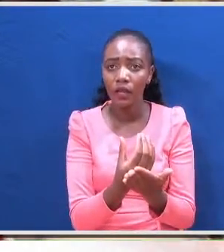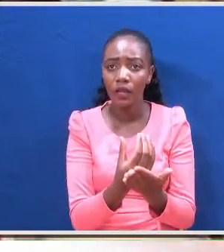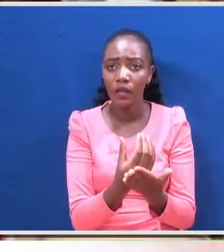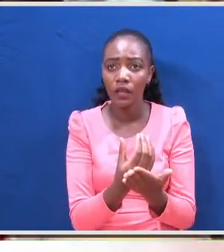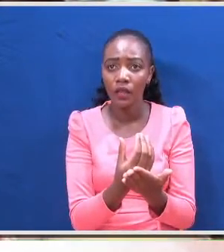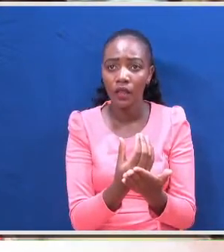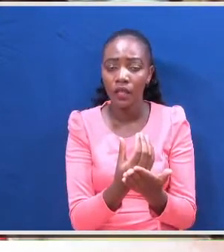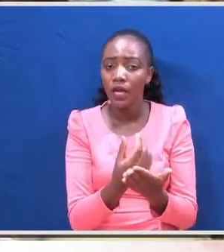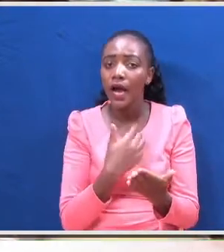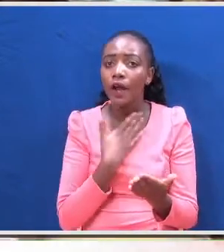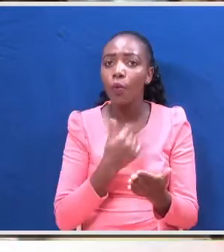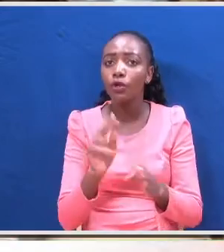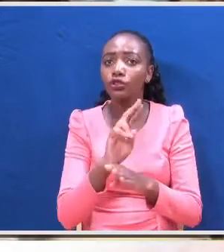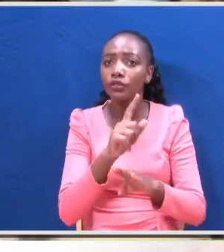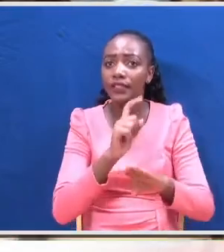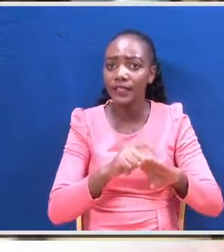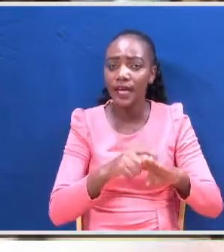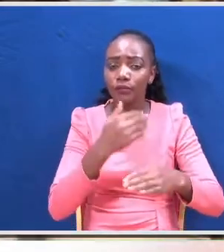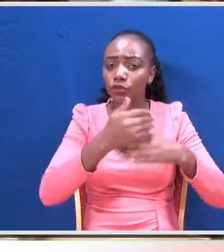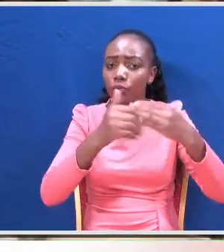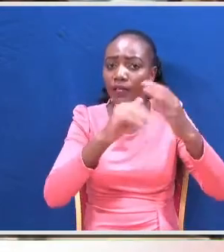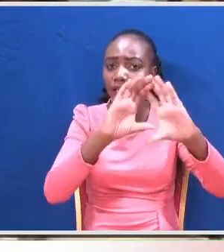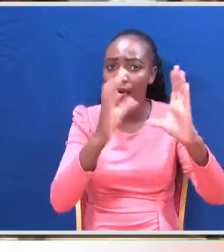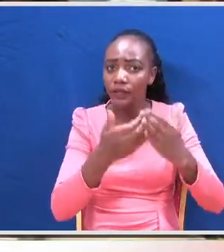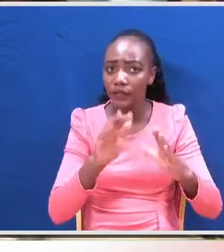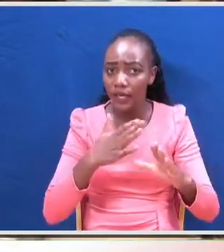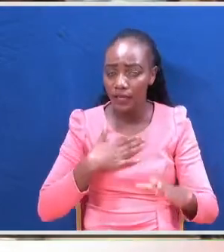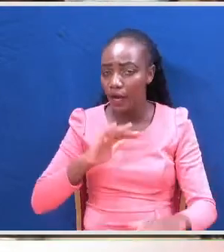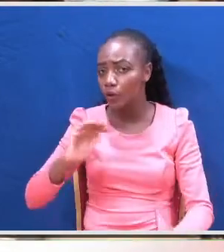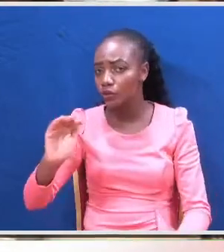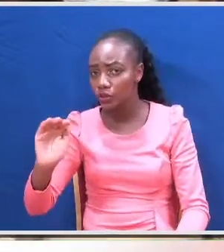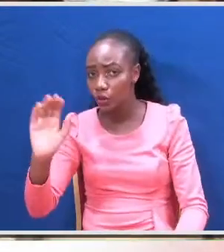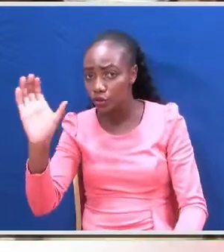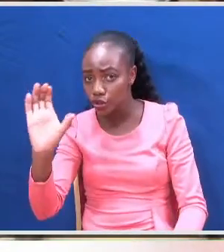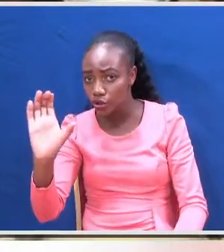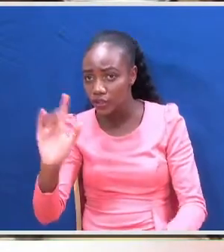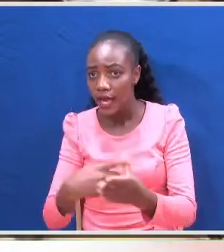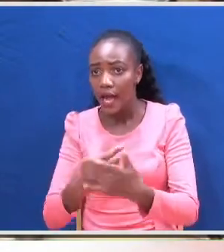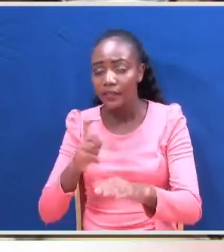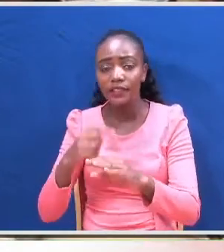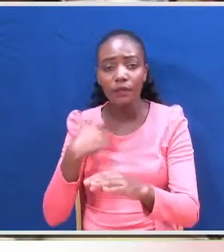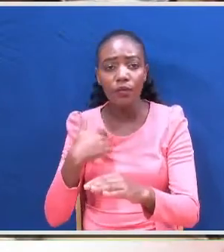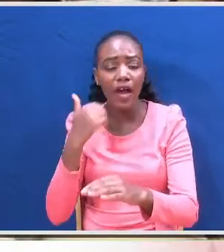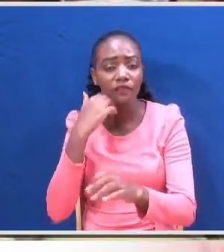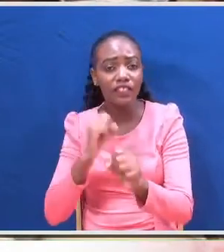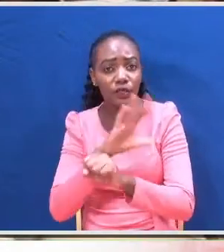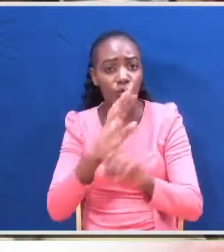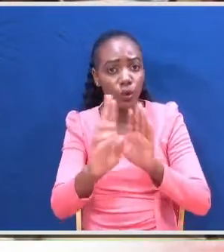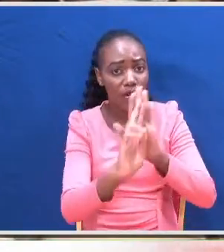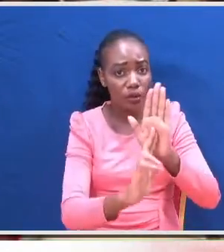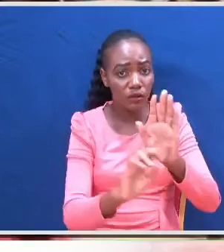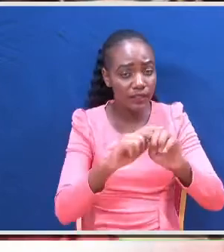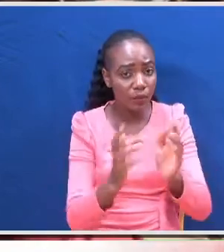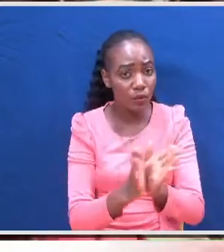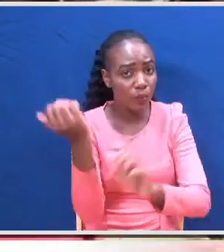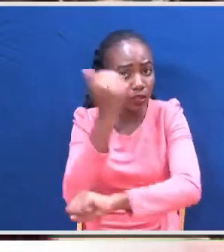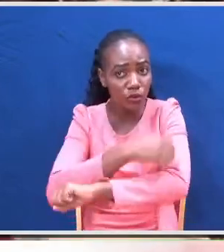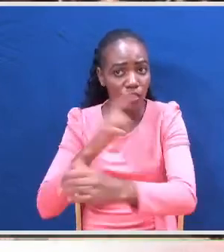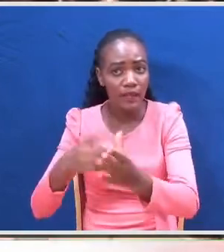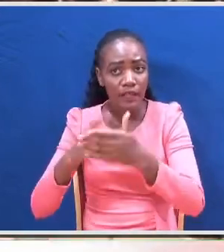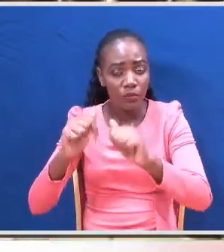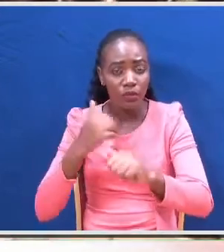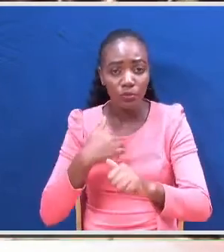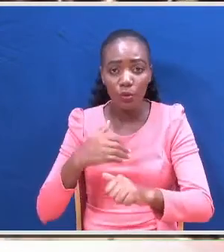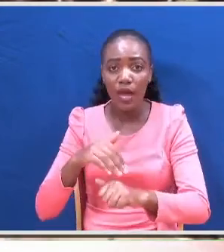spend this time very well to build so many classes in my constituency, so that when we have the COVID regulations, when we open schools, we can manage to